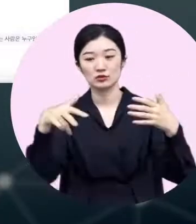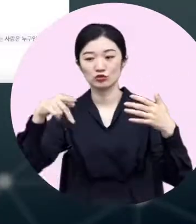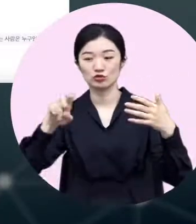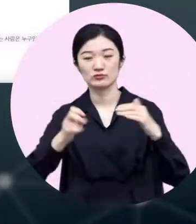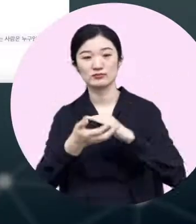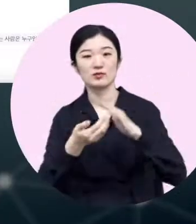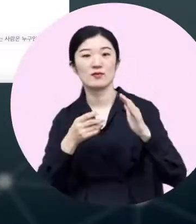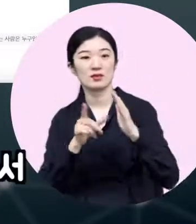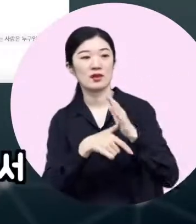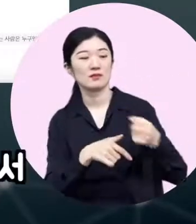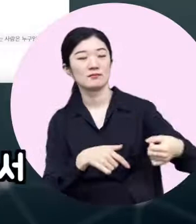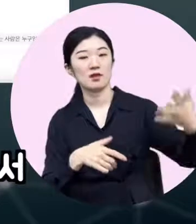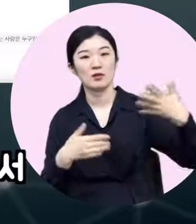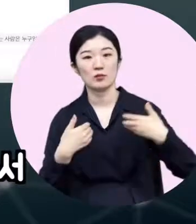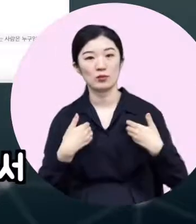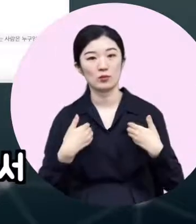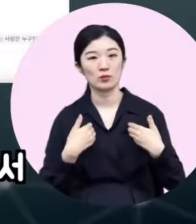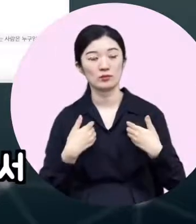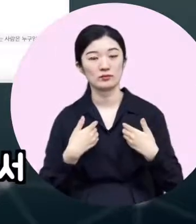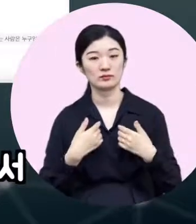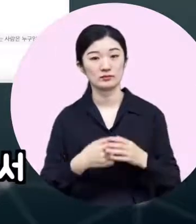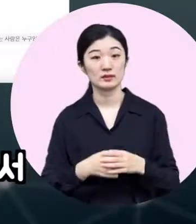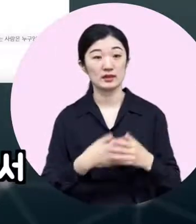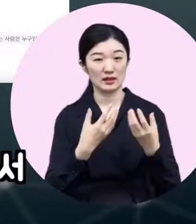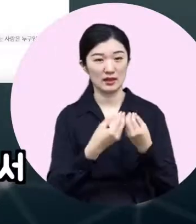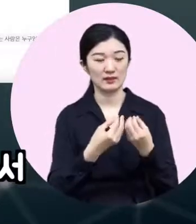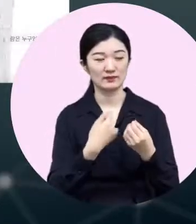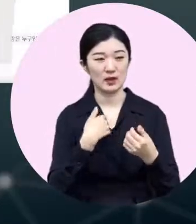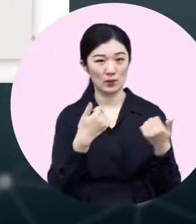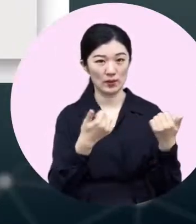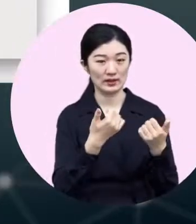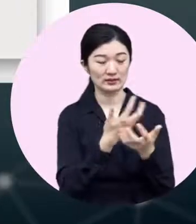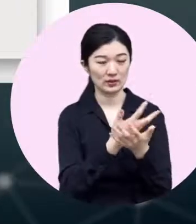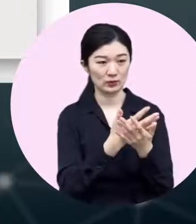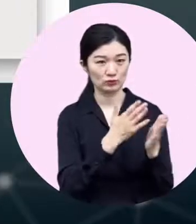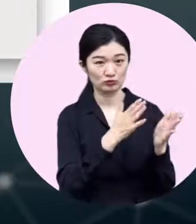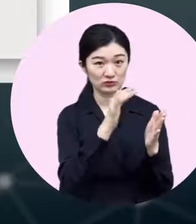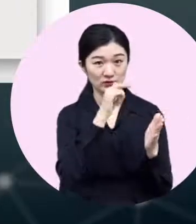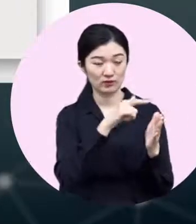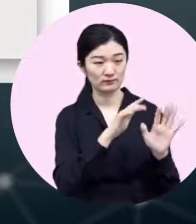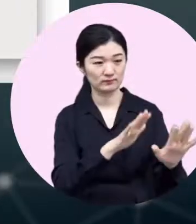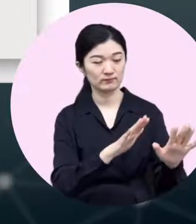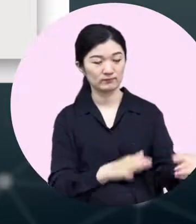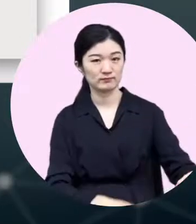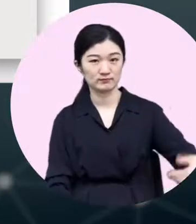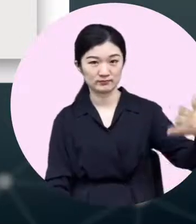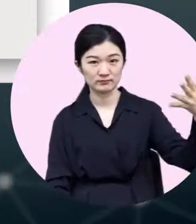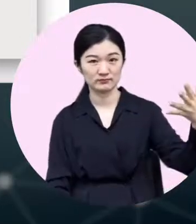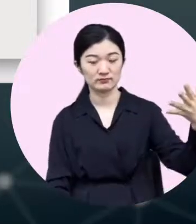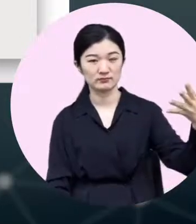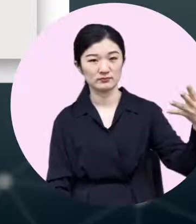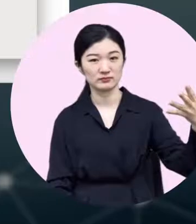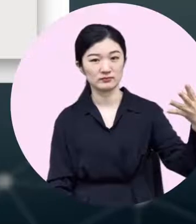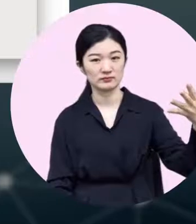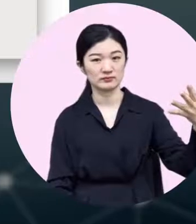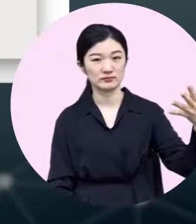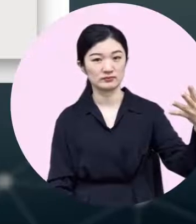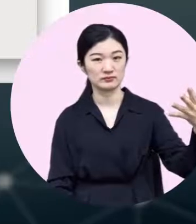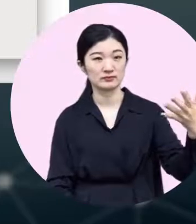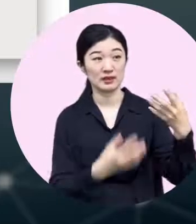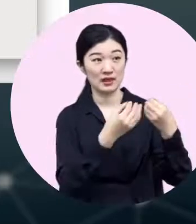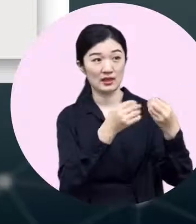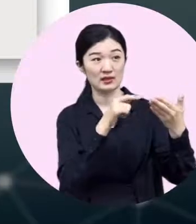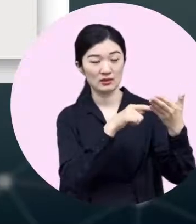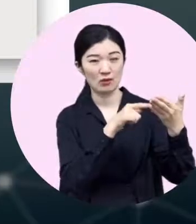잠깐 비디오는 꺼놓고 회의 자료 만들어 놓은 게 있다라고 가정을 해서 그걸 한번 열어 볼게요. 그래서 이 화면이다, 만약에